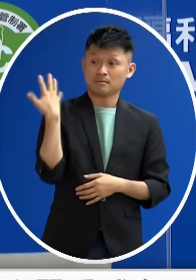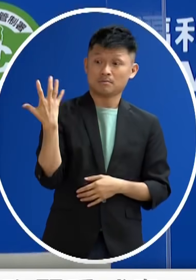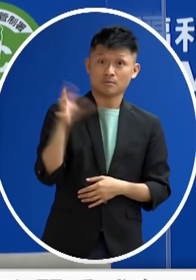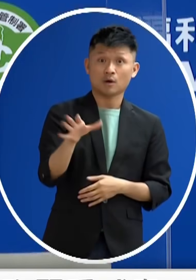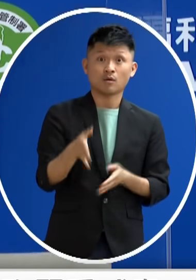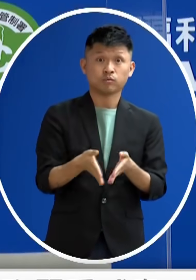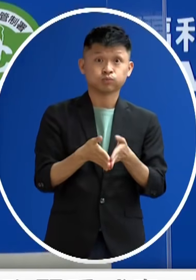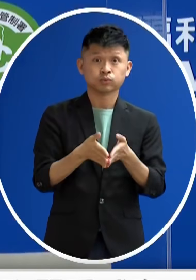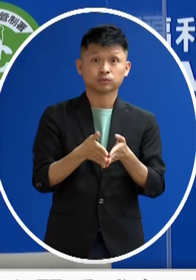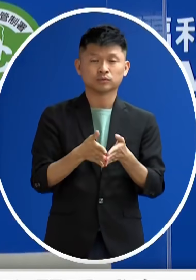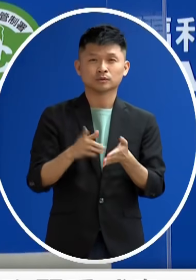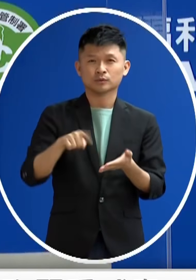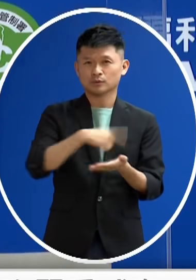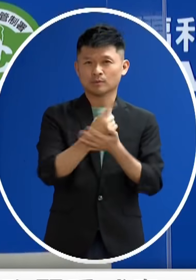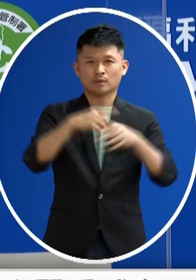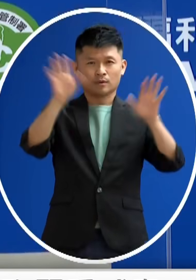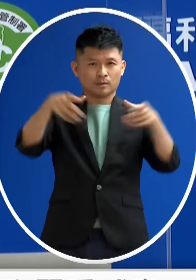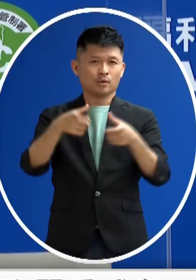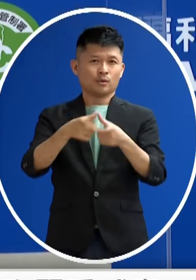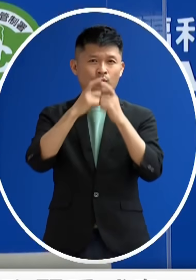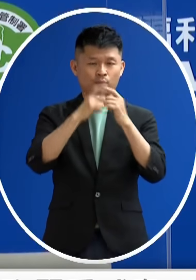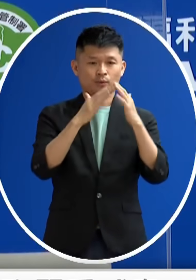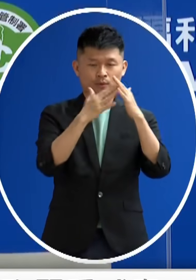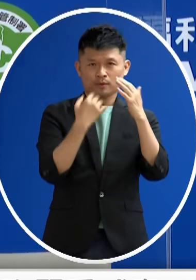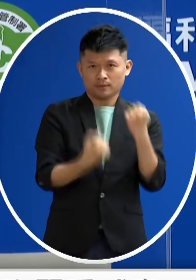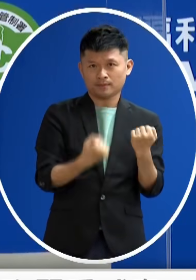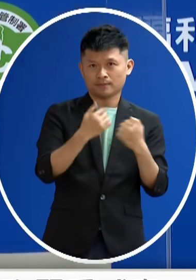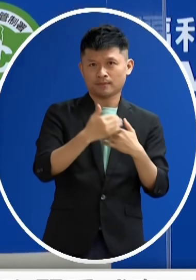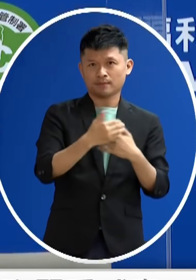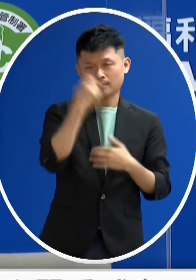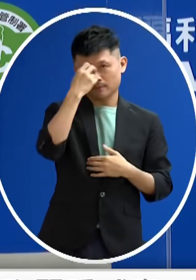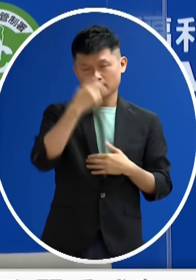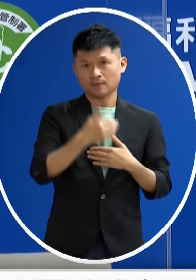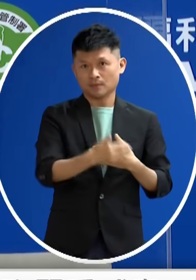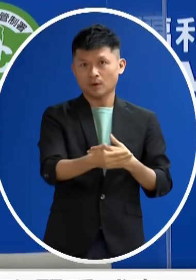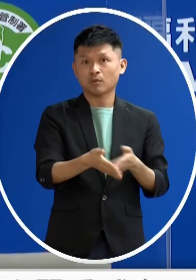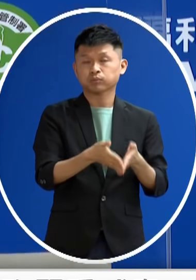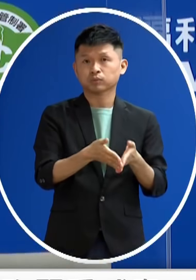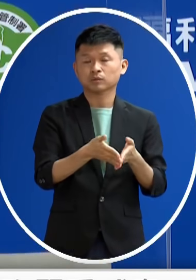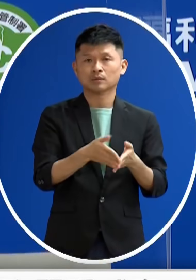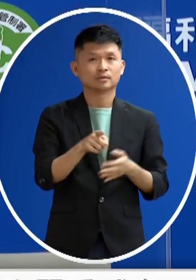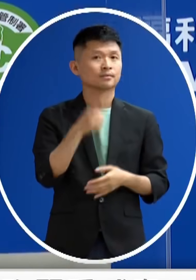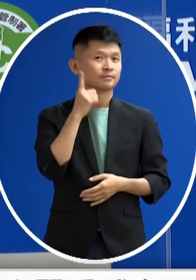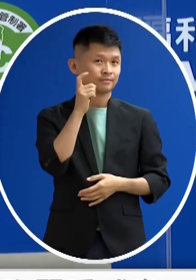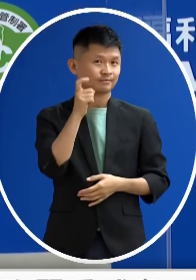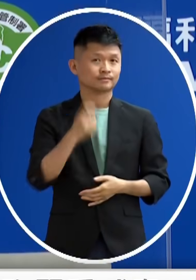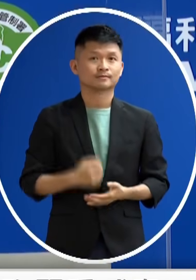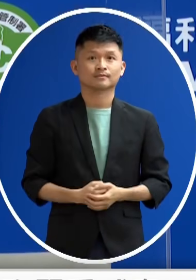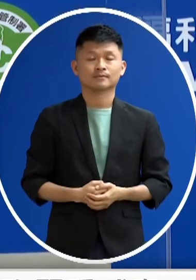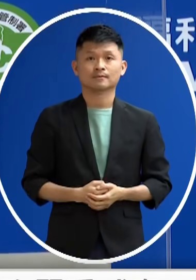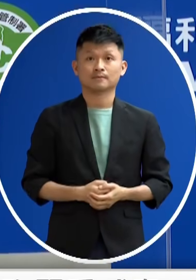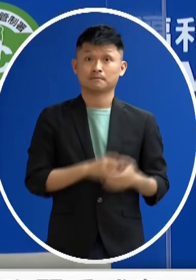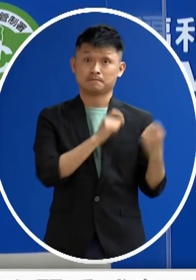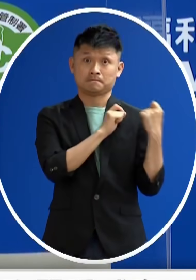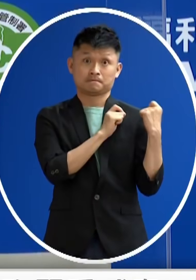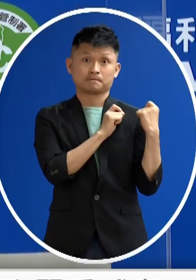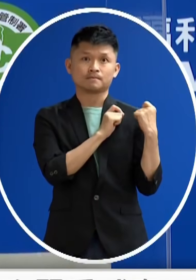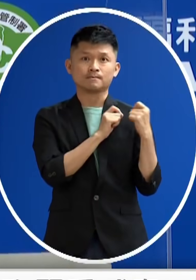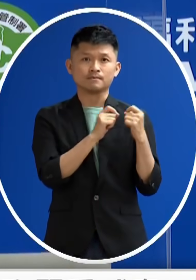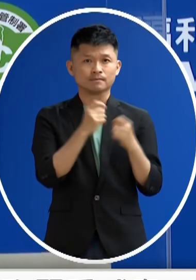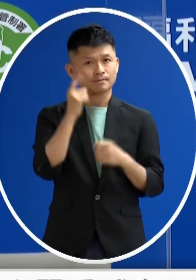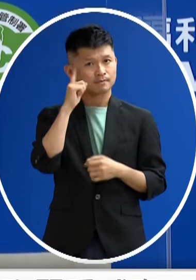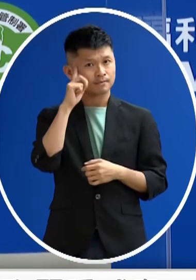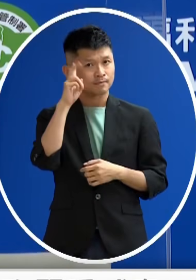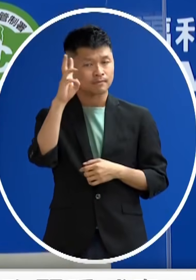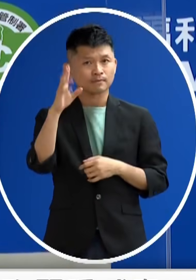子，都全部召回居家检疫14天，那事实上是做不到的。那经过这段时间大家的研